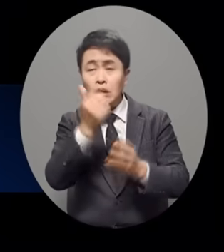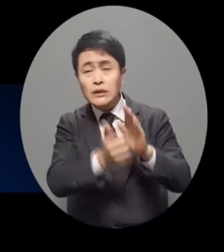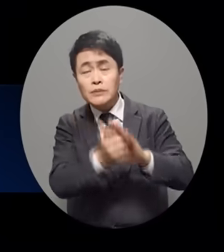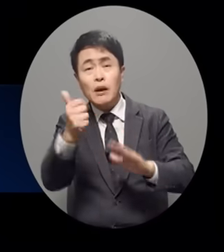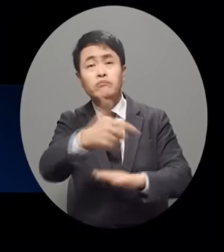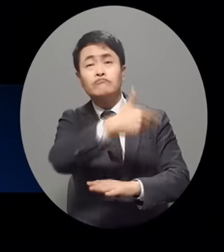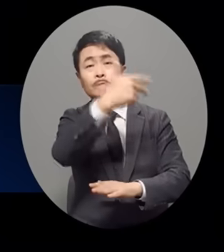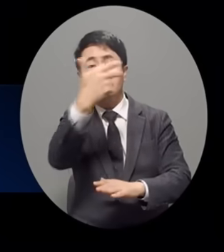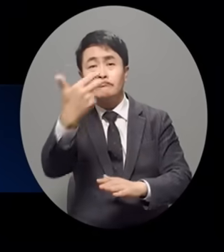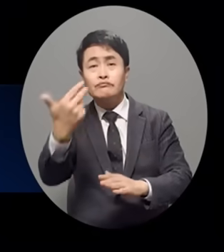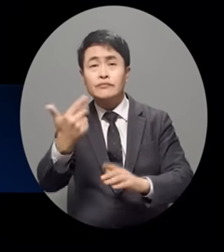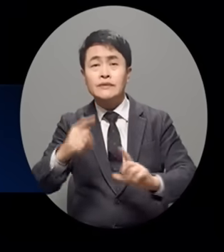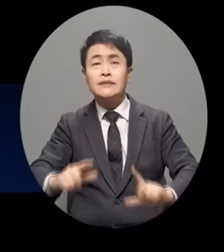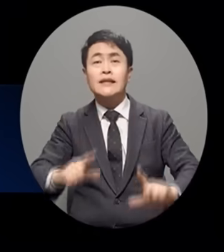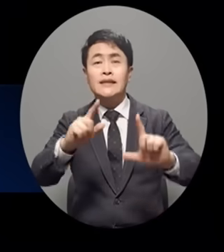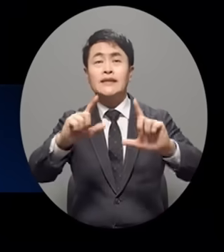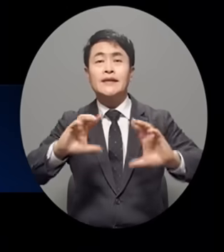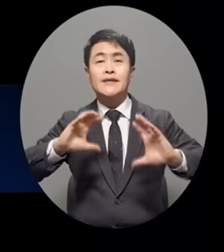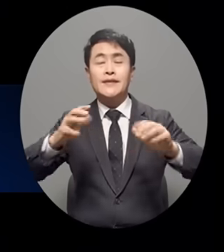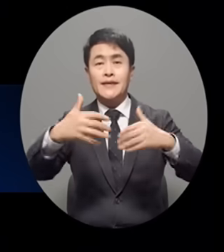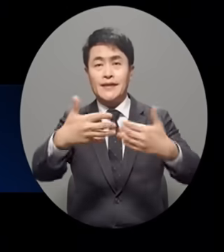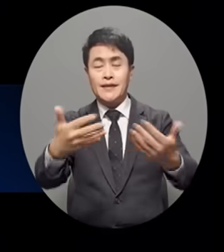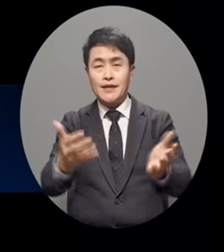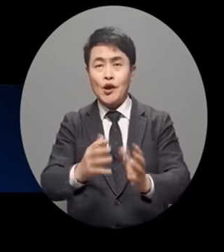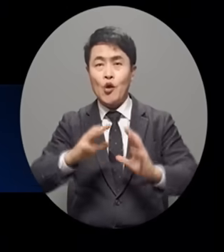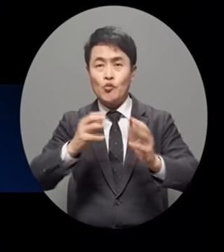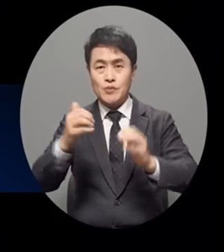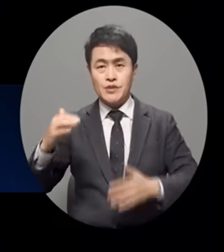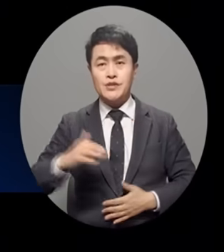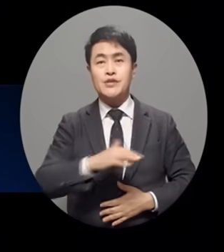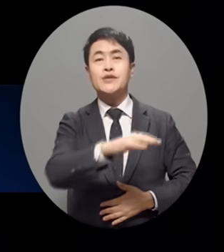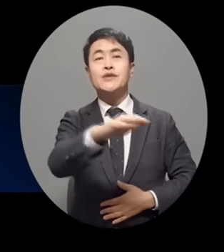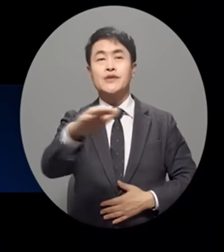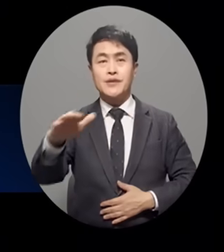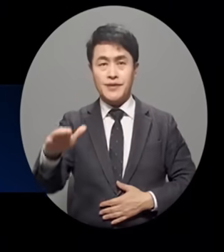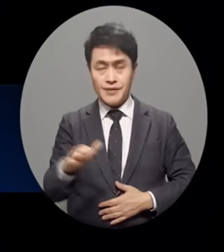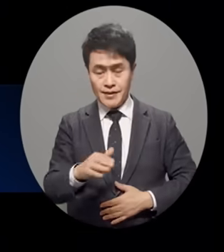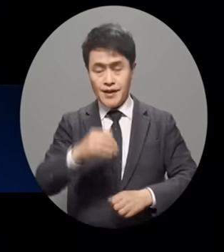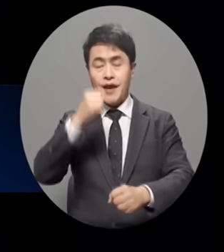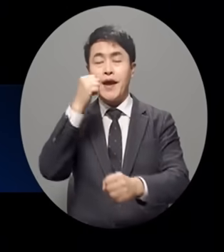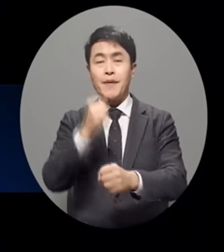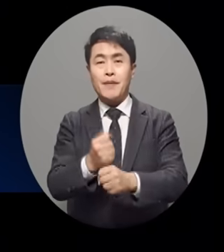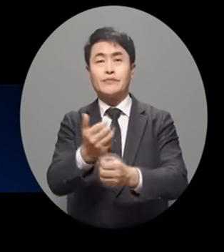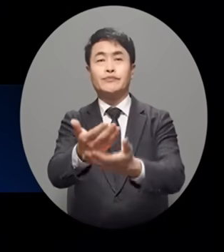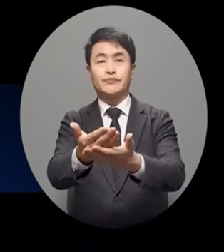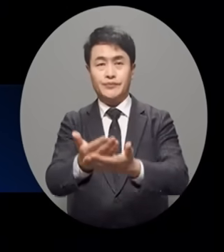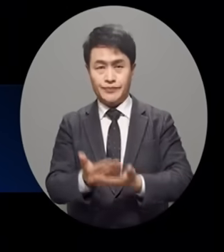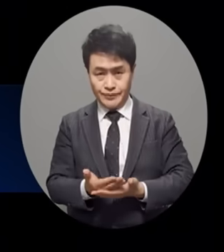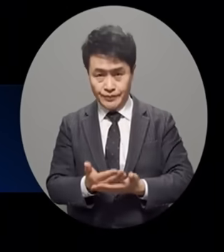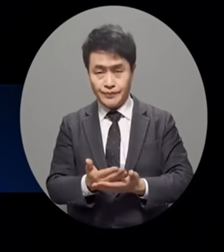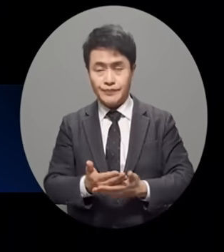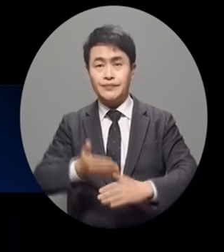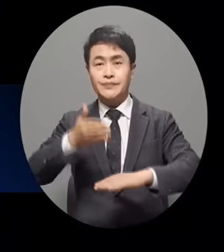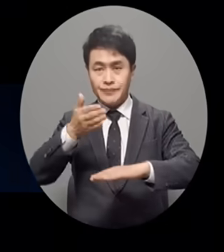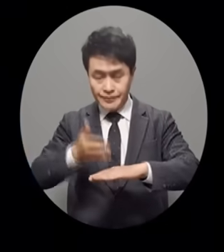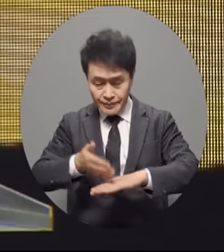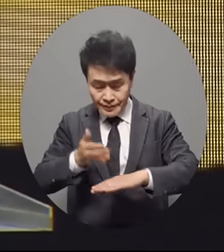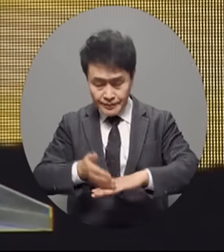나라, 그런 나라를 국민 여러분께서 만들어주시면